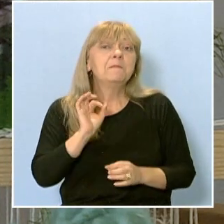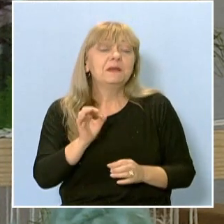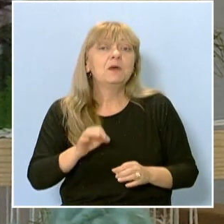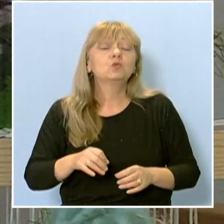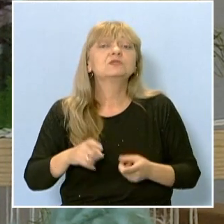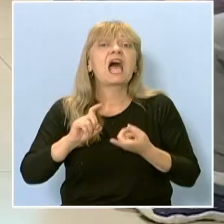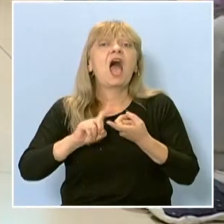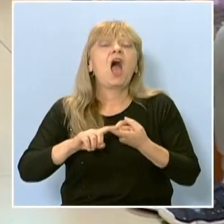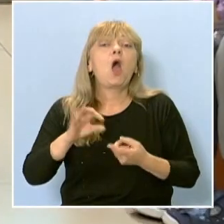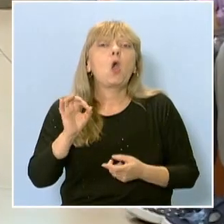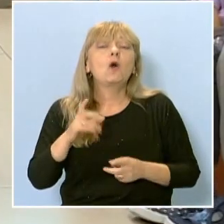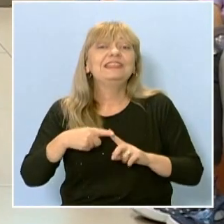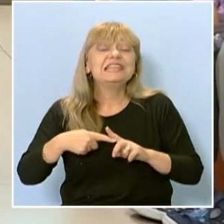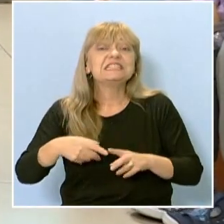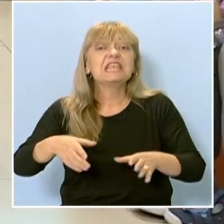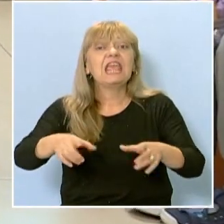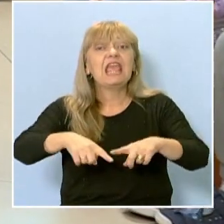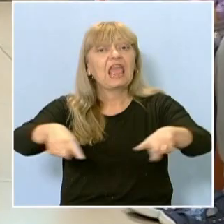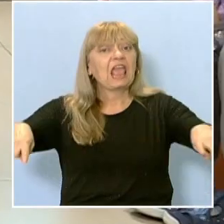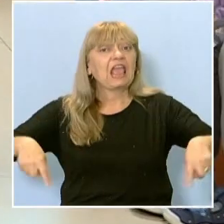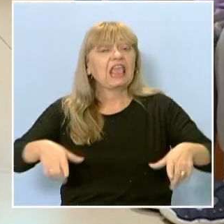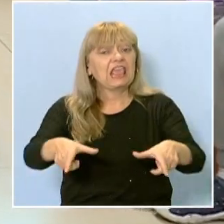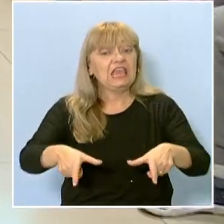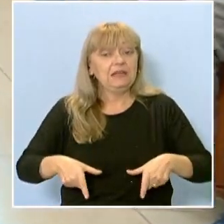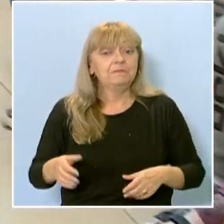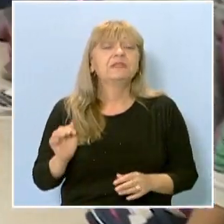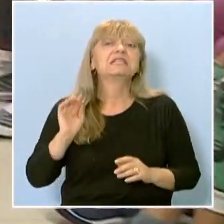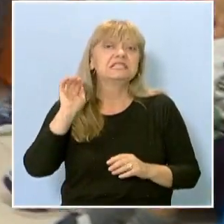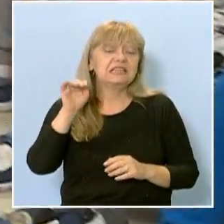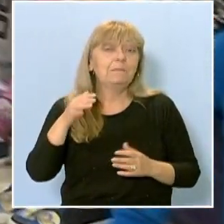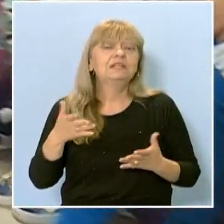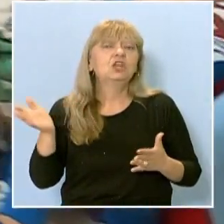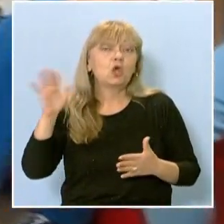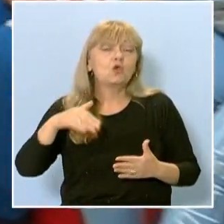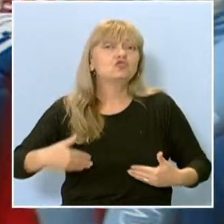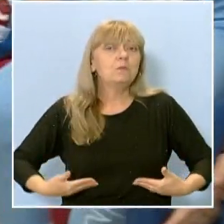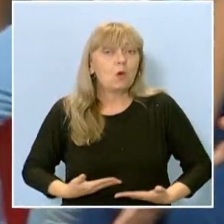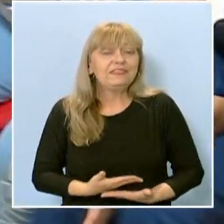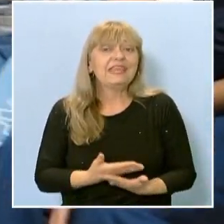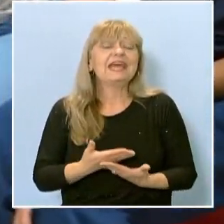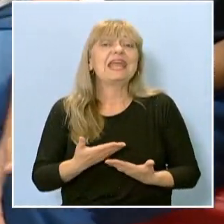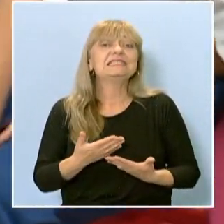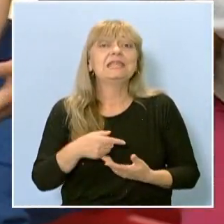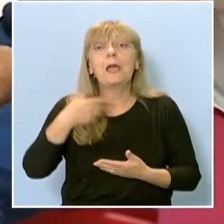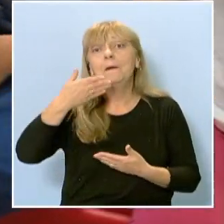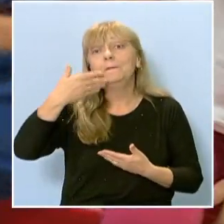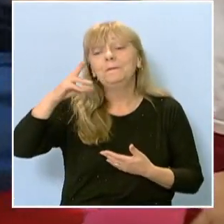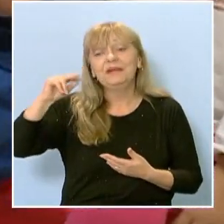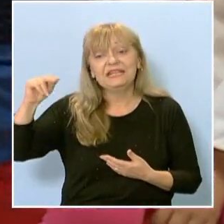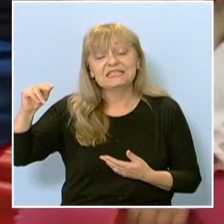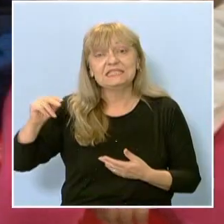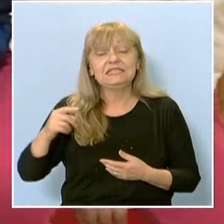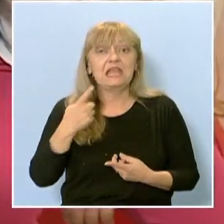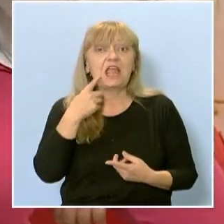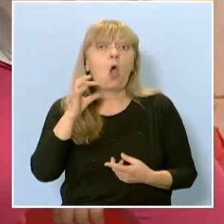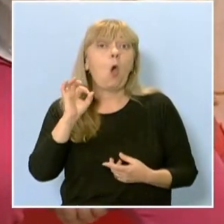да тъкат приказка. За да бъдат още по-интересни и увлекателни приказките, които създават децата, на